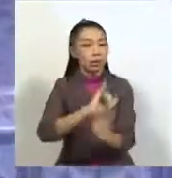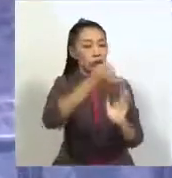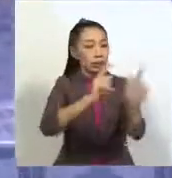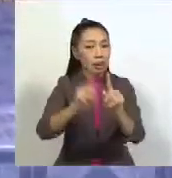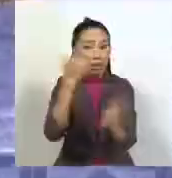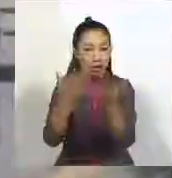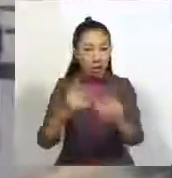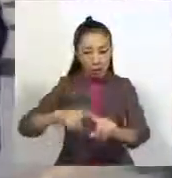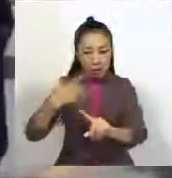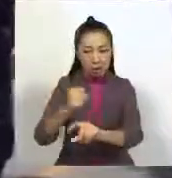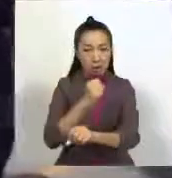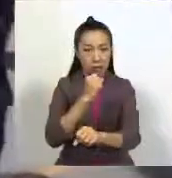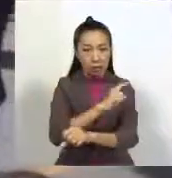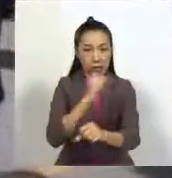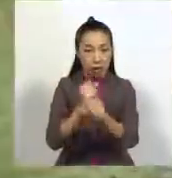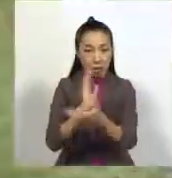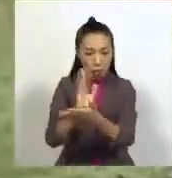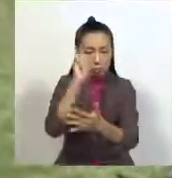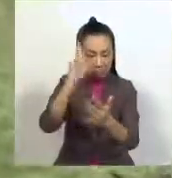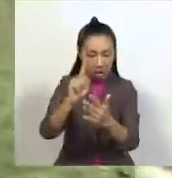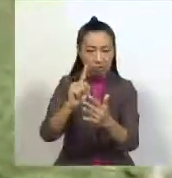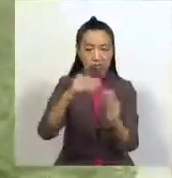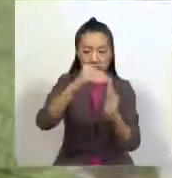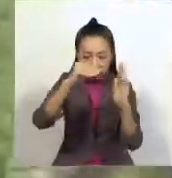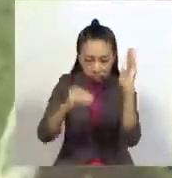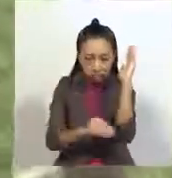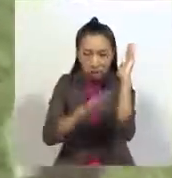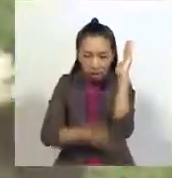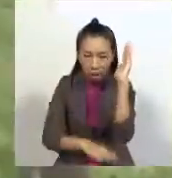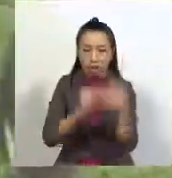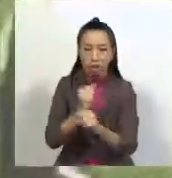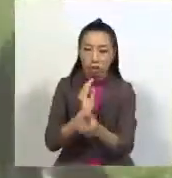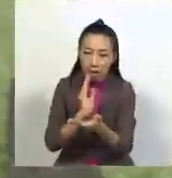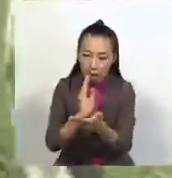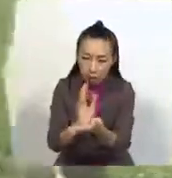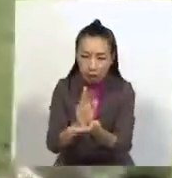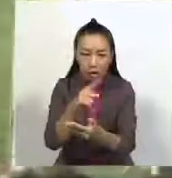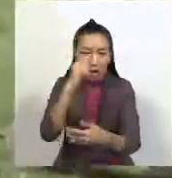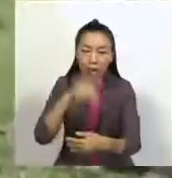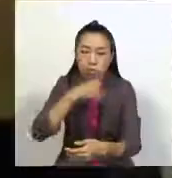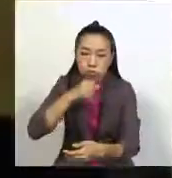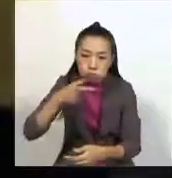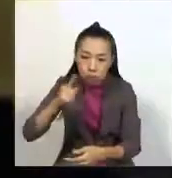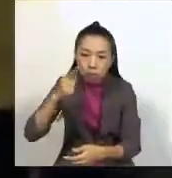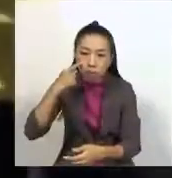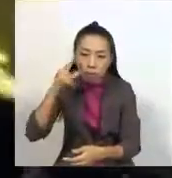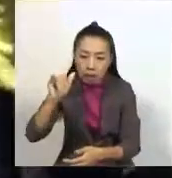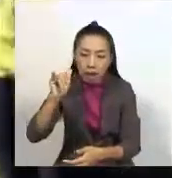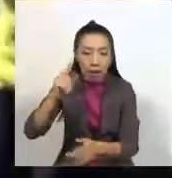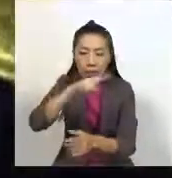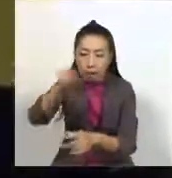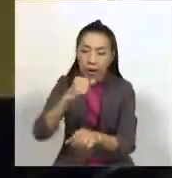ต้องเดินทางกลับมาบ้านเกิดเพื่อมากราบไหว้พ่อแม่ปู่ย่าตายายและผู้ที่เคารพนับถือเพื่อแสดงออกถึงความกตั